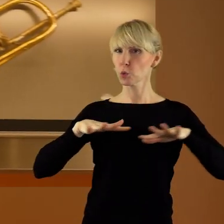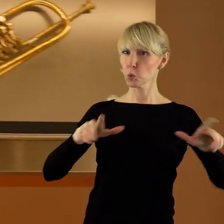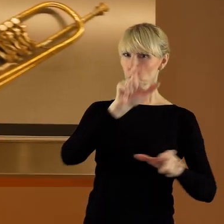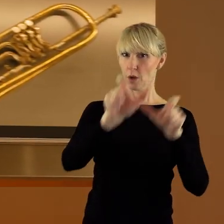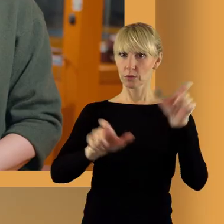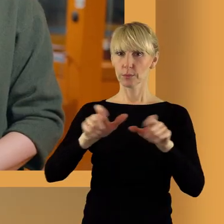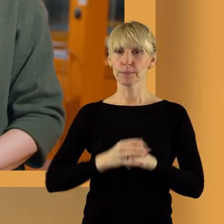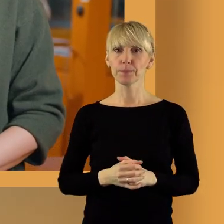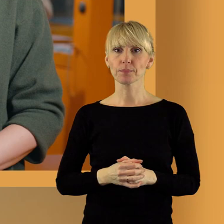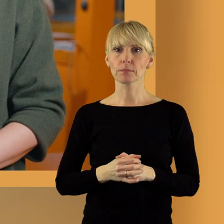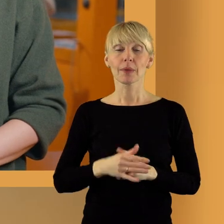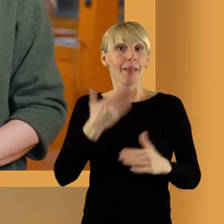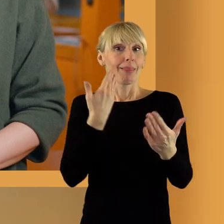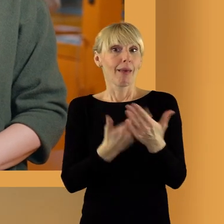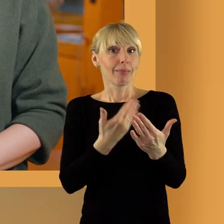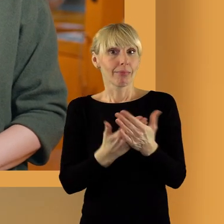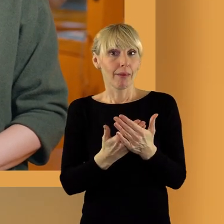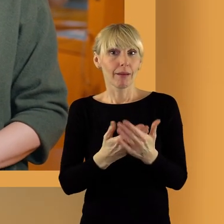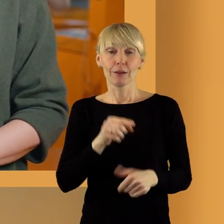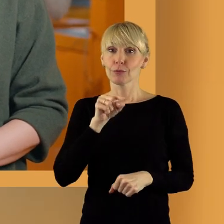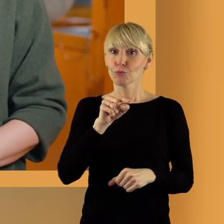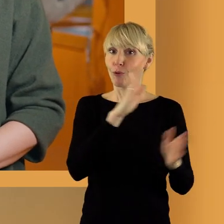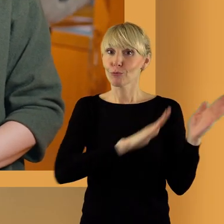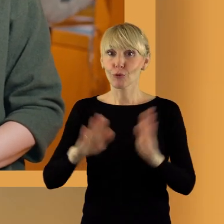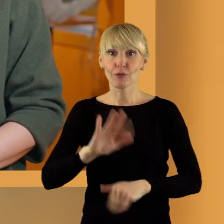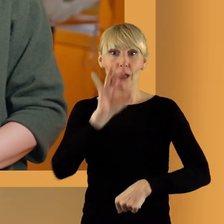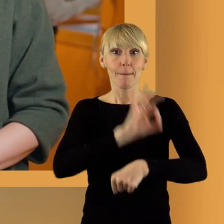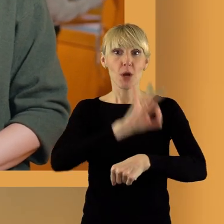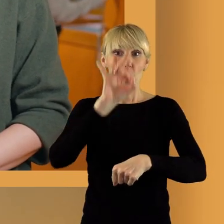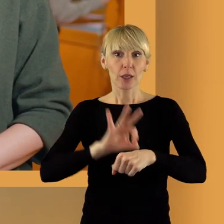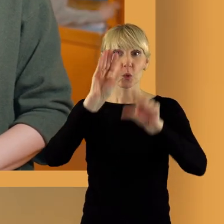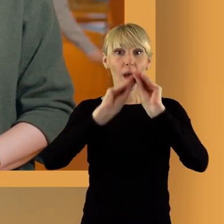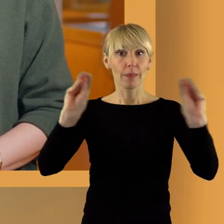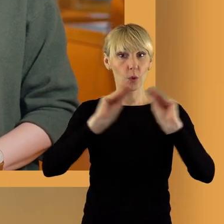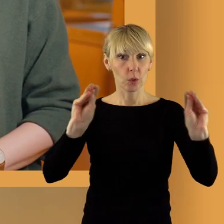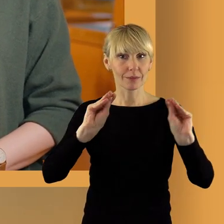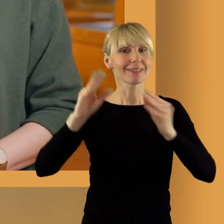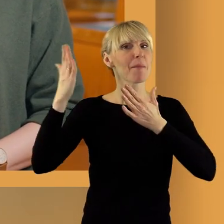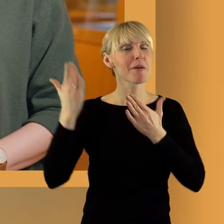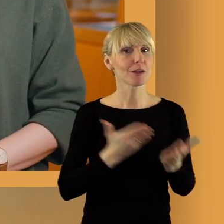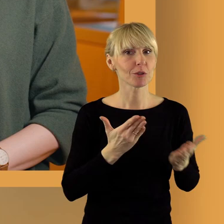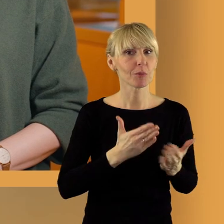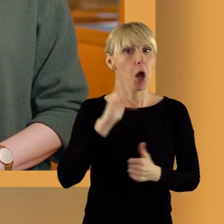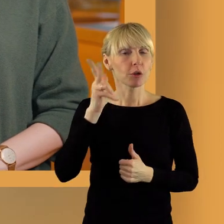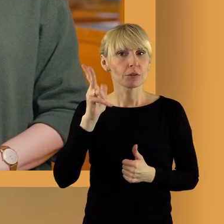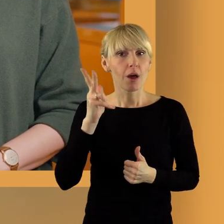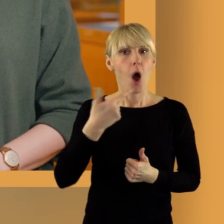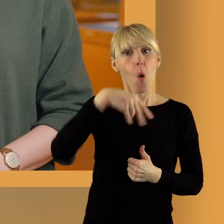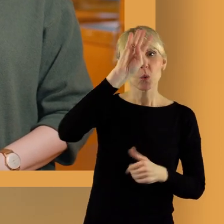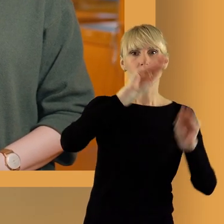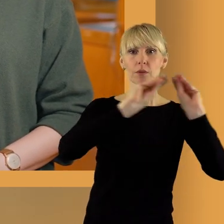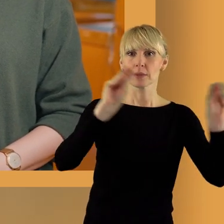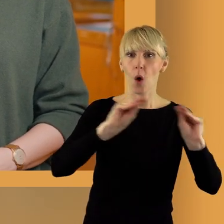osób. Dlatego do przygotowanego na ten rok projektu edukacyjnego zaprosiliśmy łódzkich